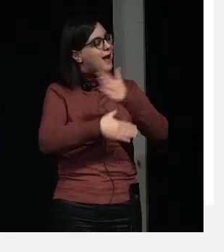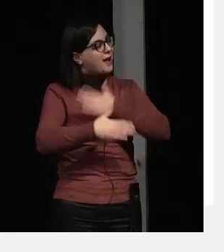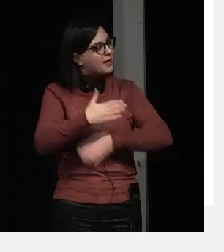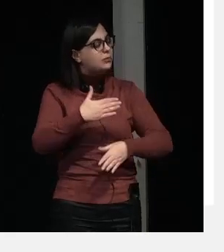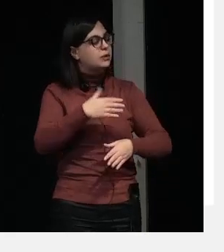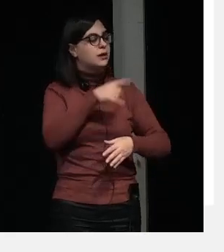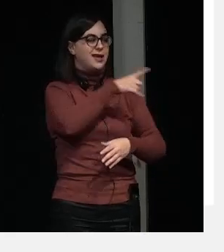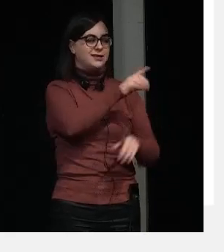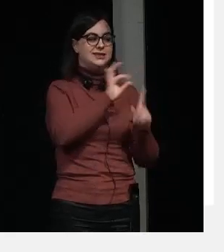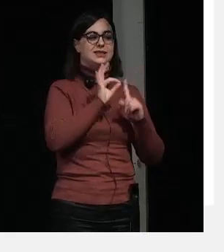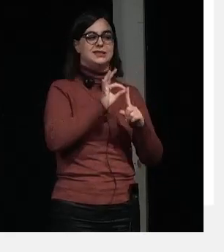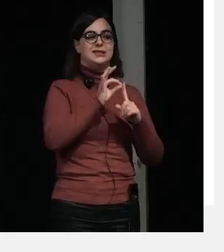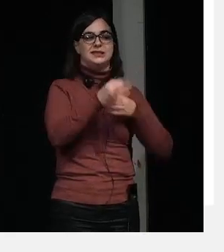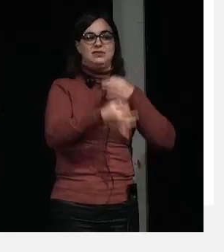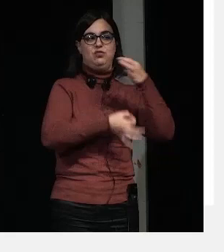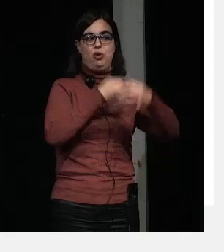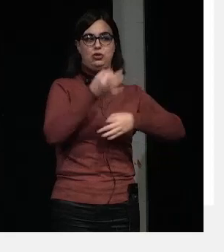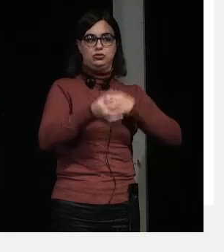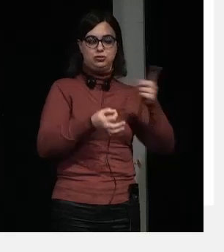διαφορετικές αναπηρίες,